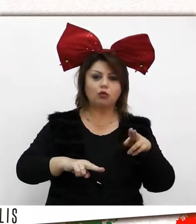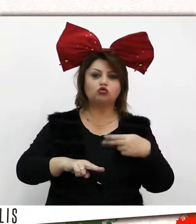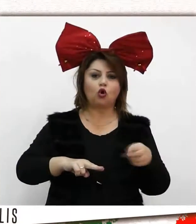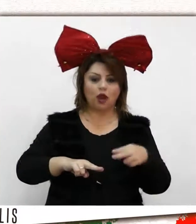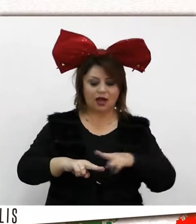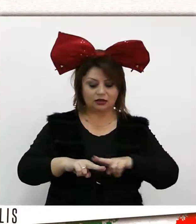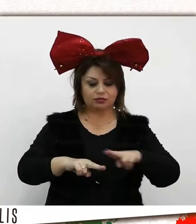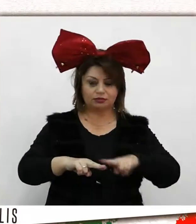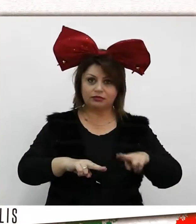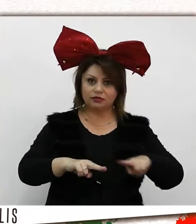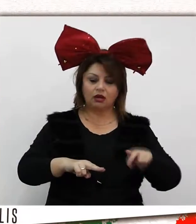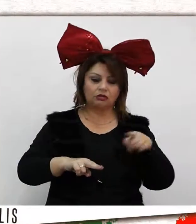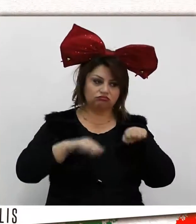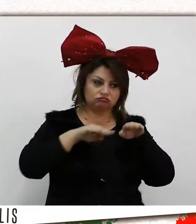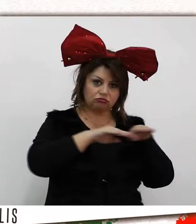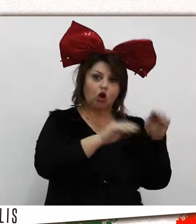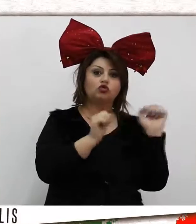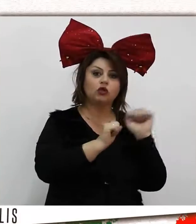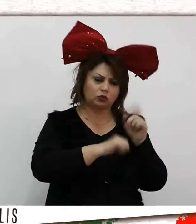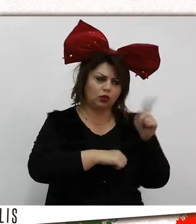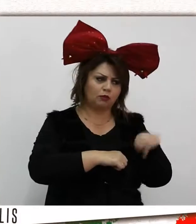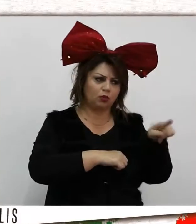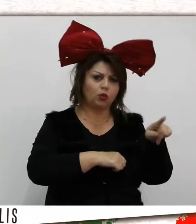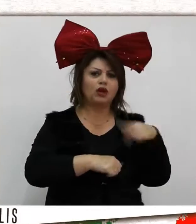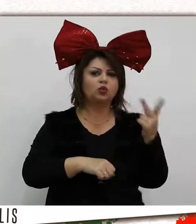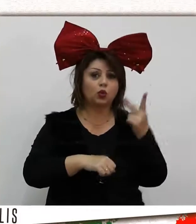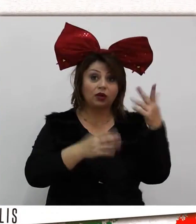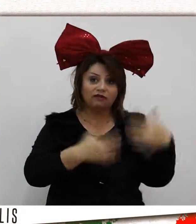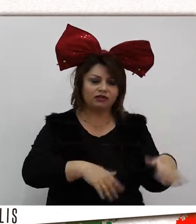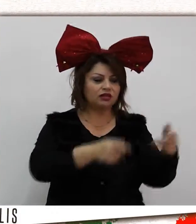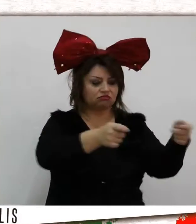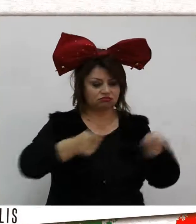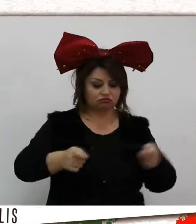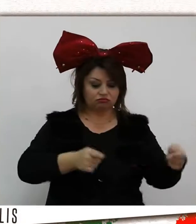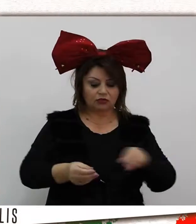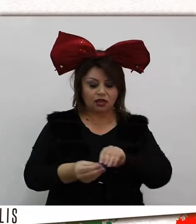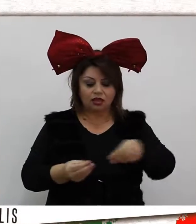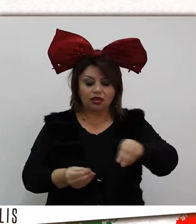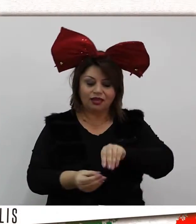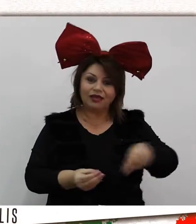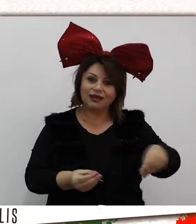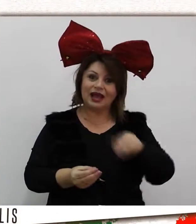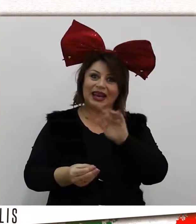in congelatore e dopo 2 ore iniziate a sformare il tutto, sia le lettere